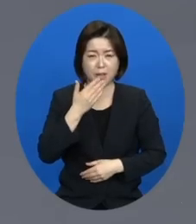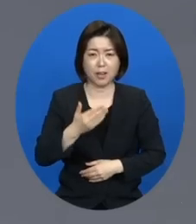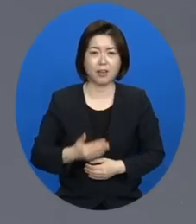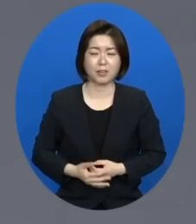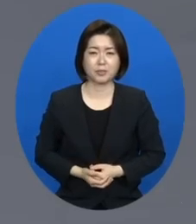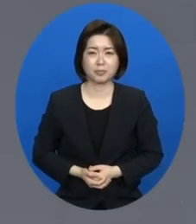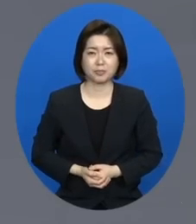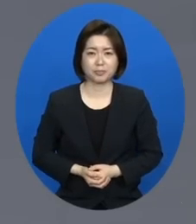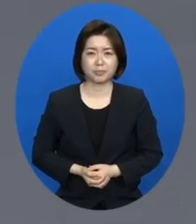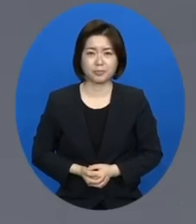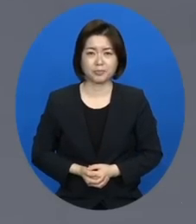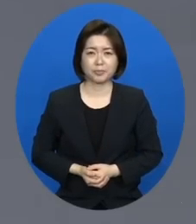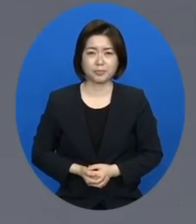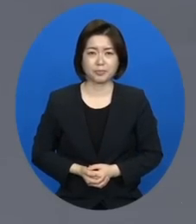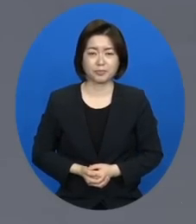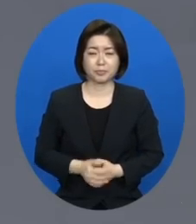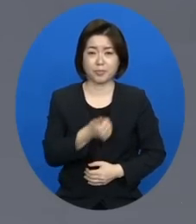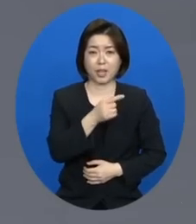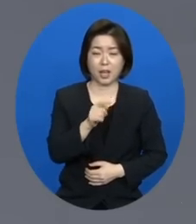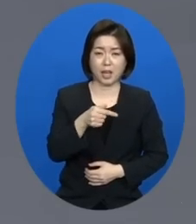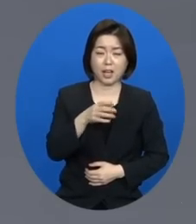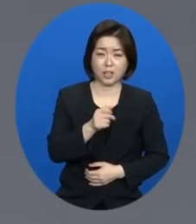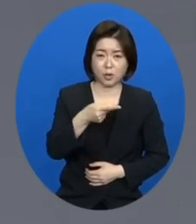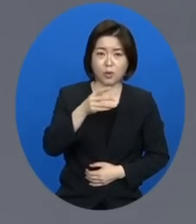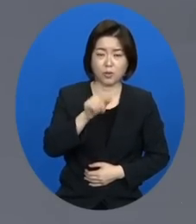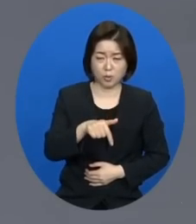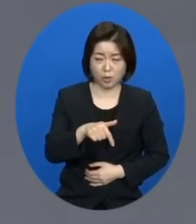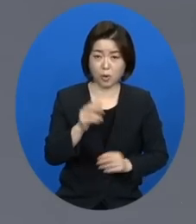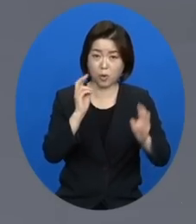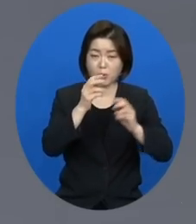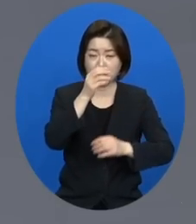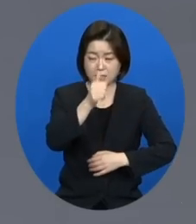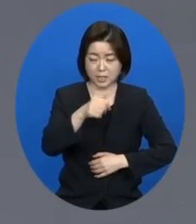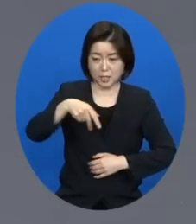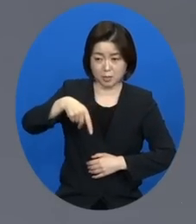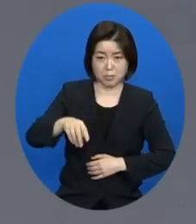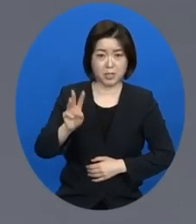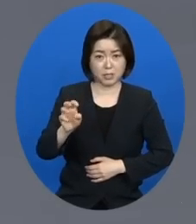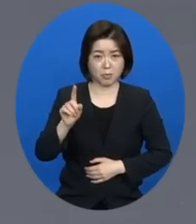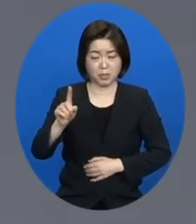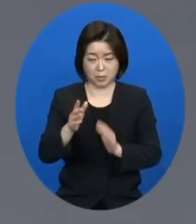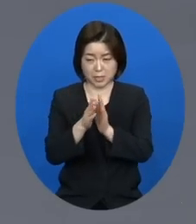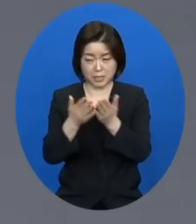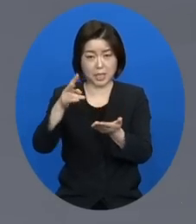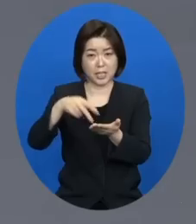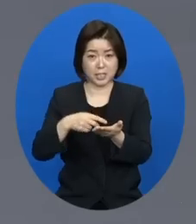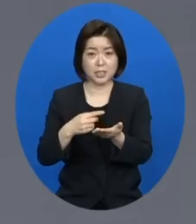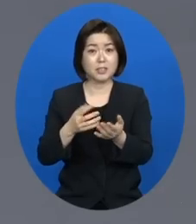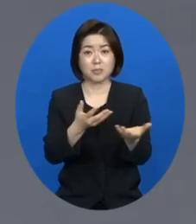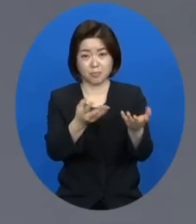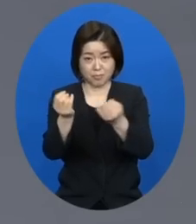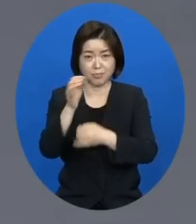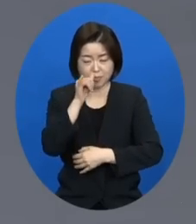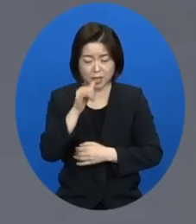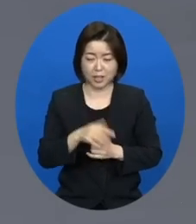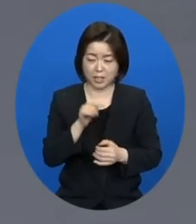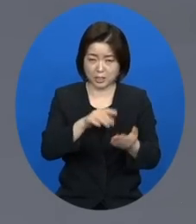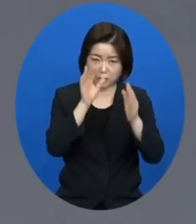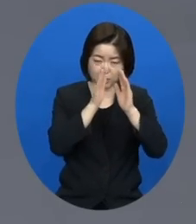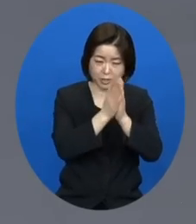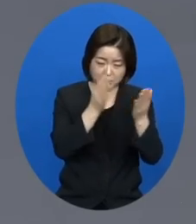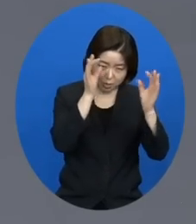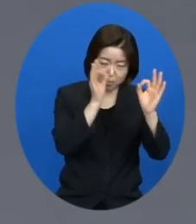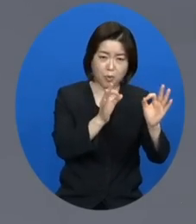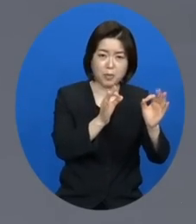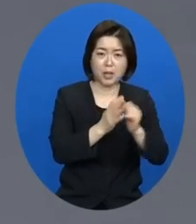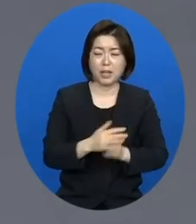것입니다. 하형록 회장님이 쓰신 P30을 읽어보신 분 많이 계실 겁니다. 거기에 보면 자신들이 어떻게 하면